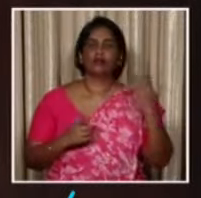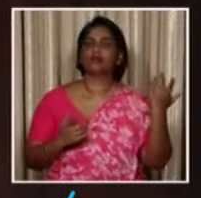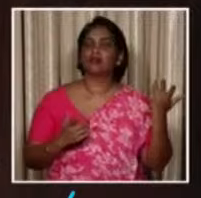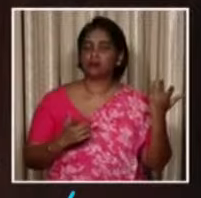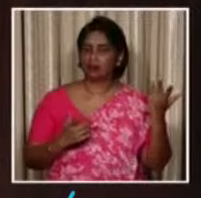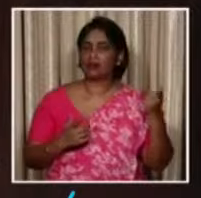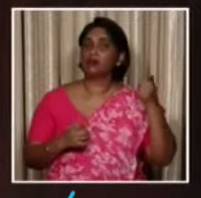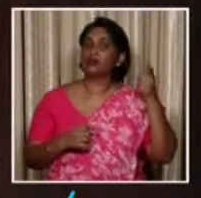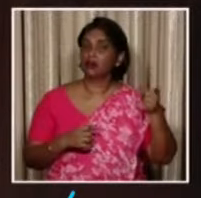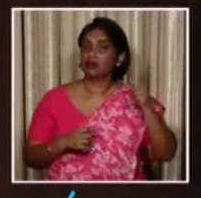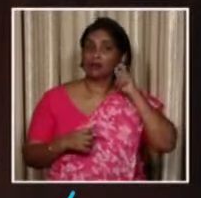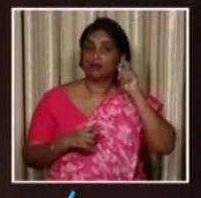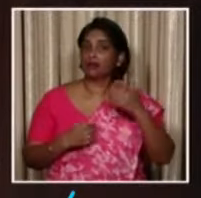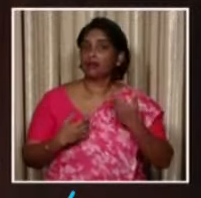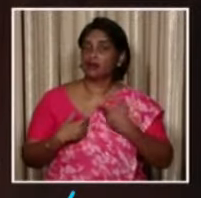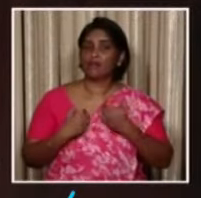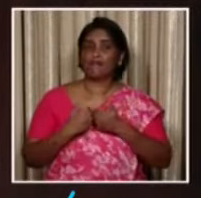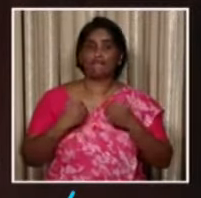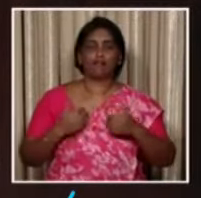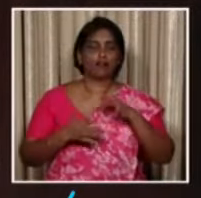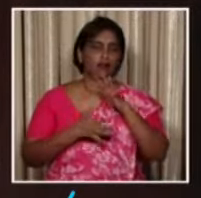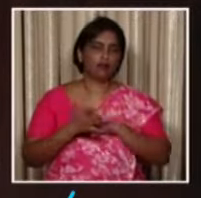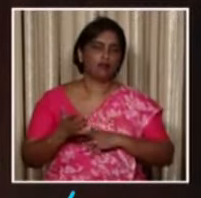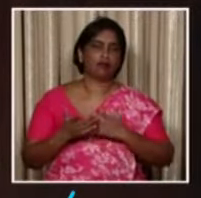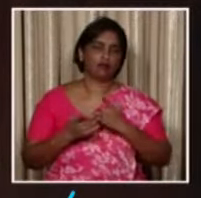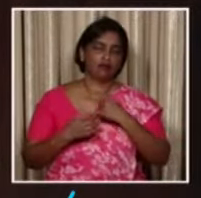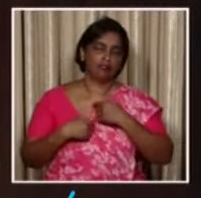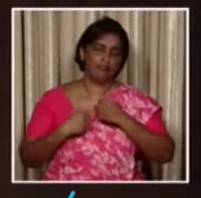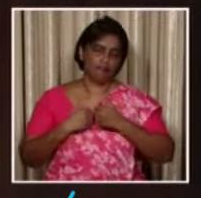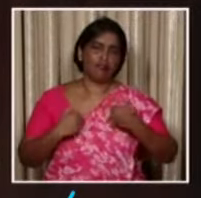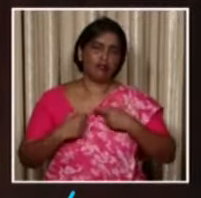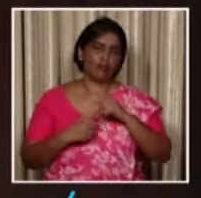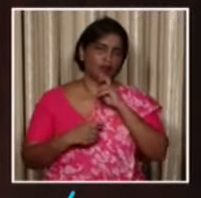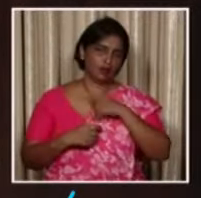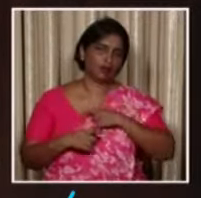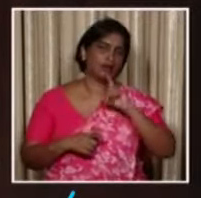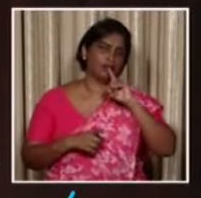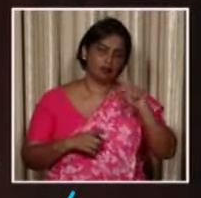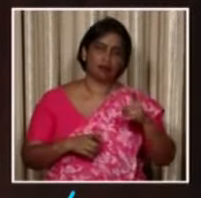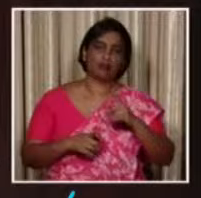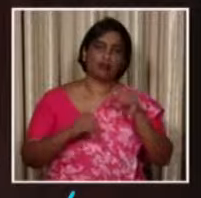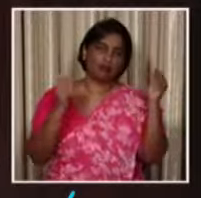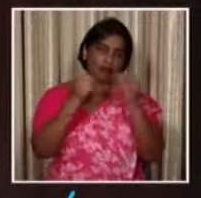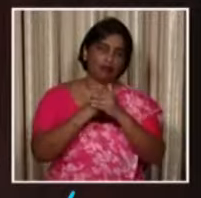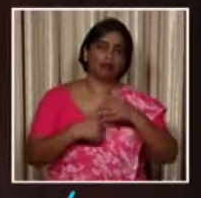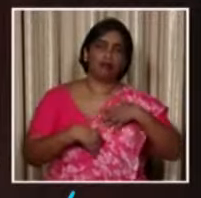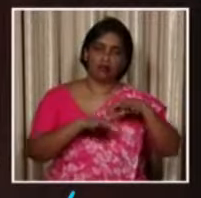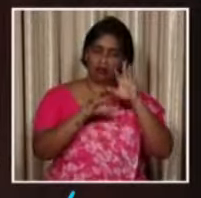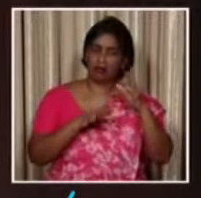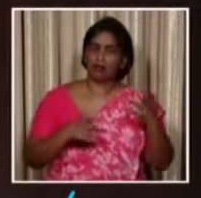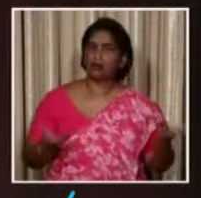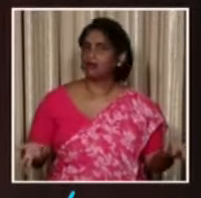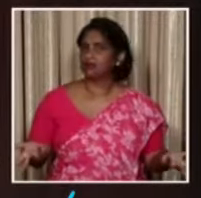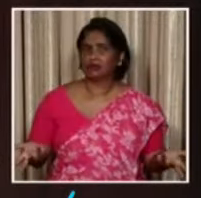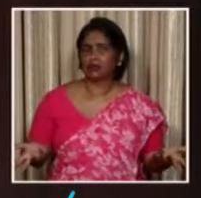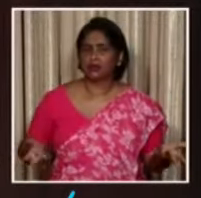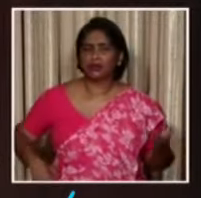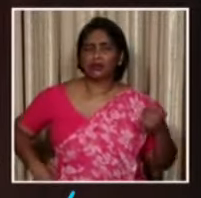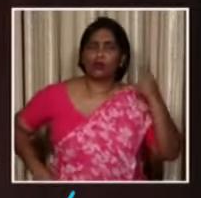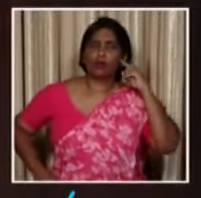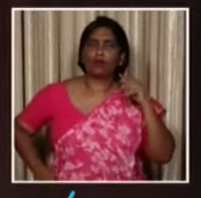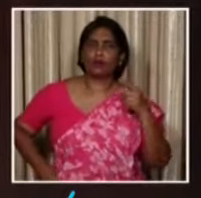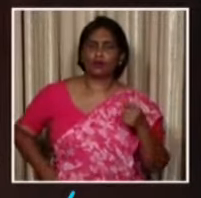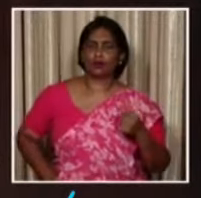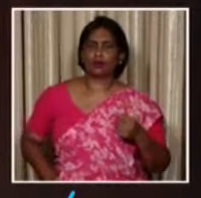හේතුව දැන් අර මිනිස්සයා කියනවා මට වෙනම ප්‍රකාශයක් දෙන්න තිර දෙන්නලු මහේස්ත්‍රාත්තුමාගෙන් ඉල්ලනවා රහස්‍ය ප්‍රකාශයක් එතන මොකද්ද මේකේ තියෙන